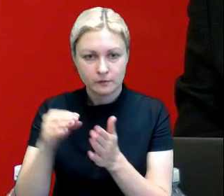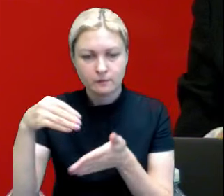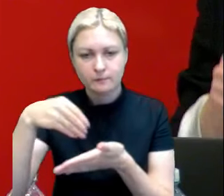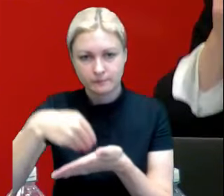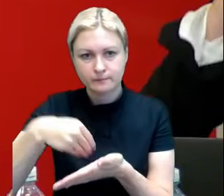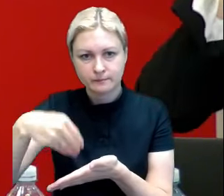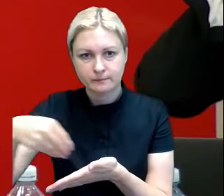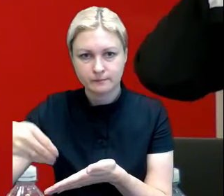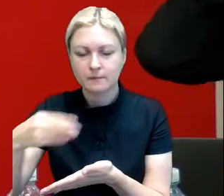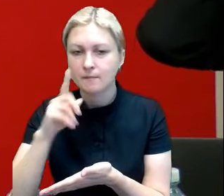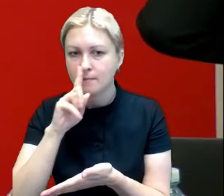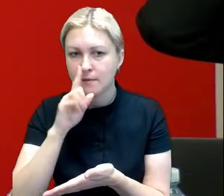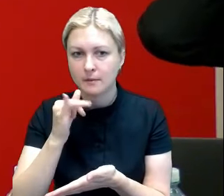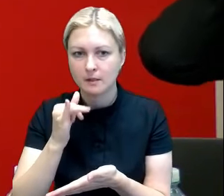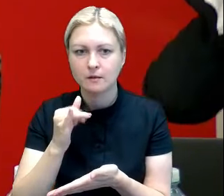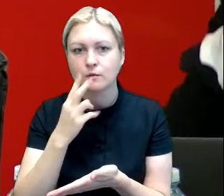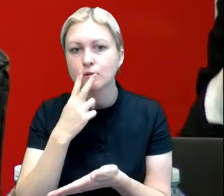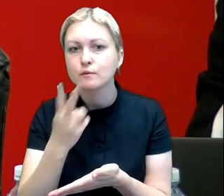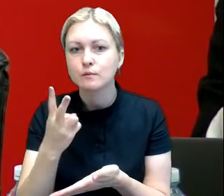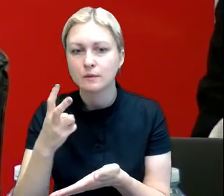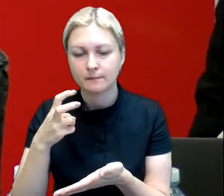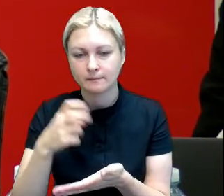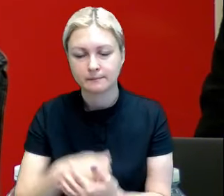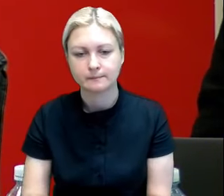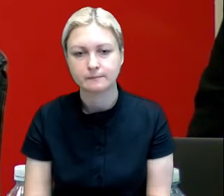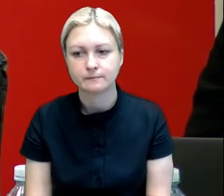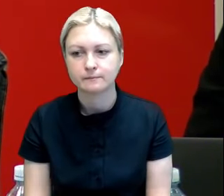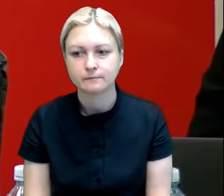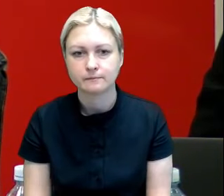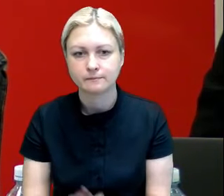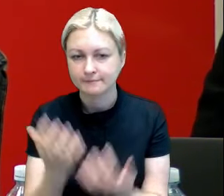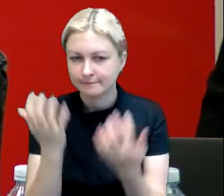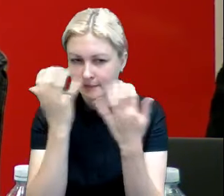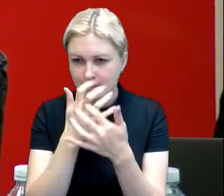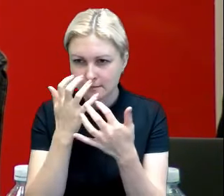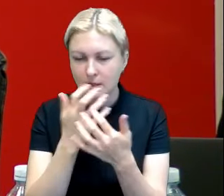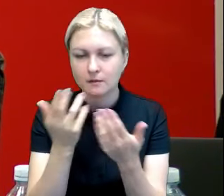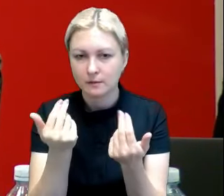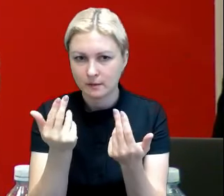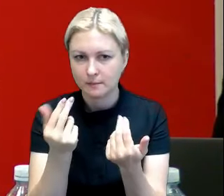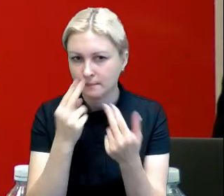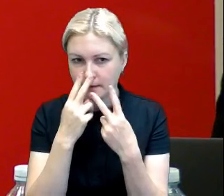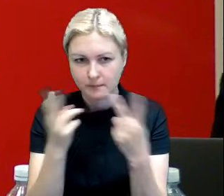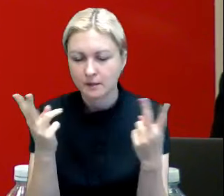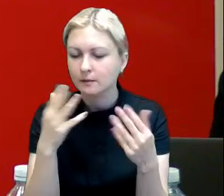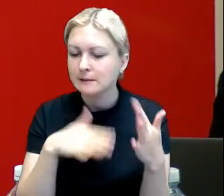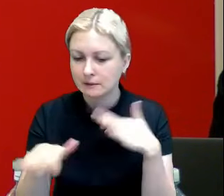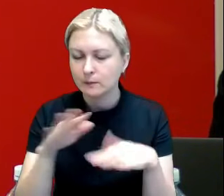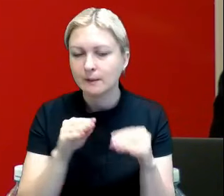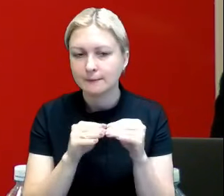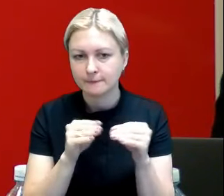prašau registruotis nesimato taip situacija